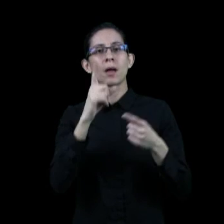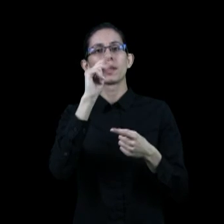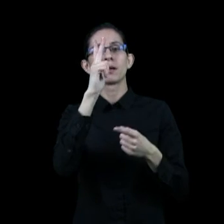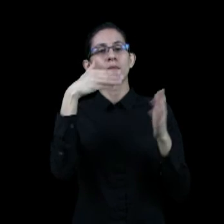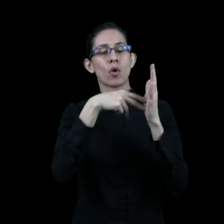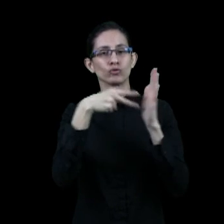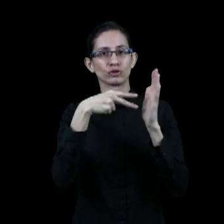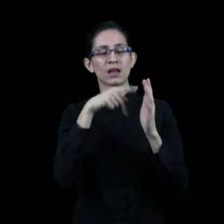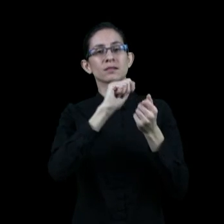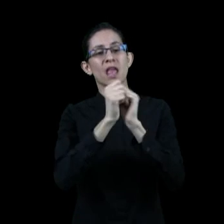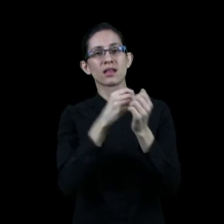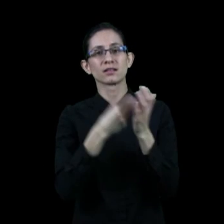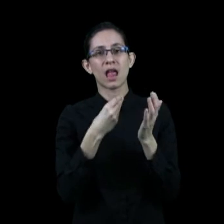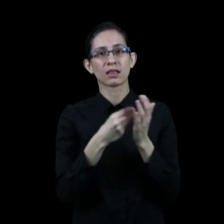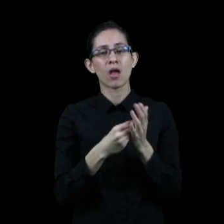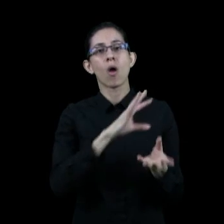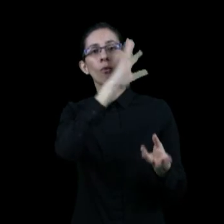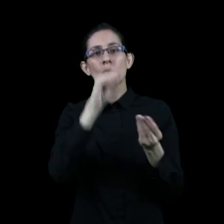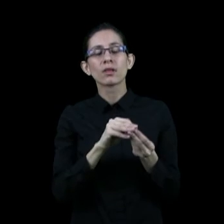stosowanymi do pomiaru poziomu cen.